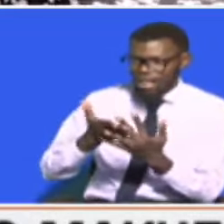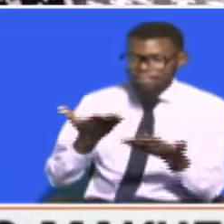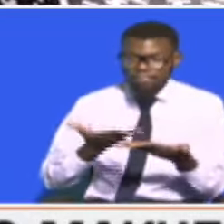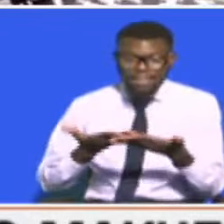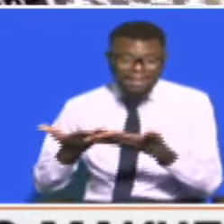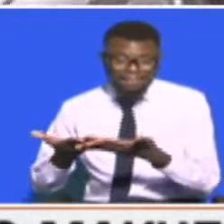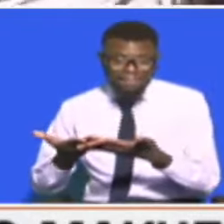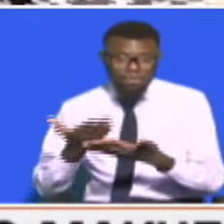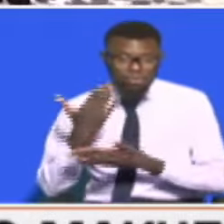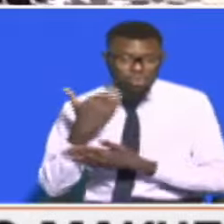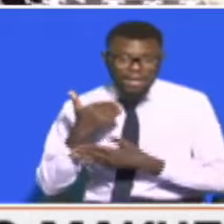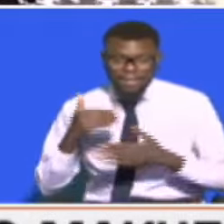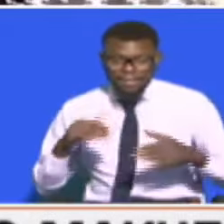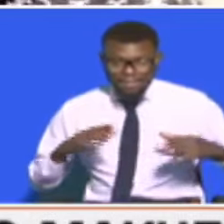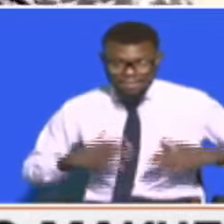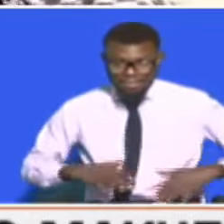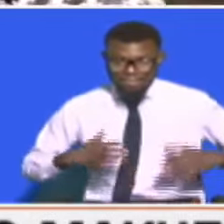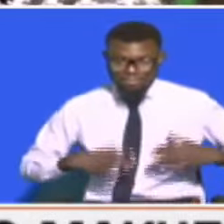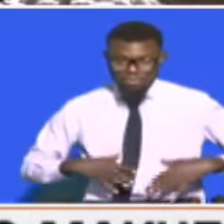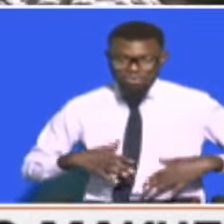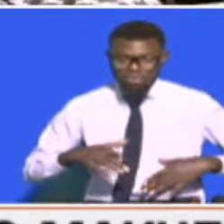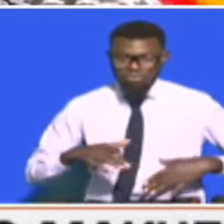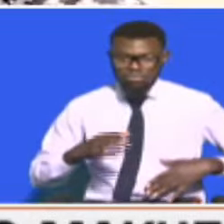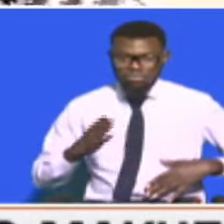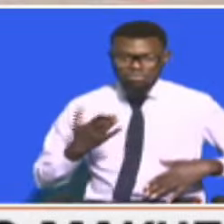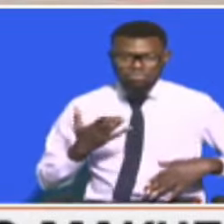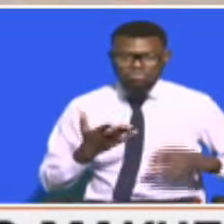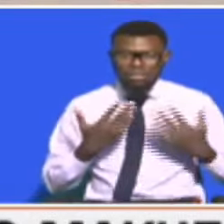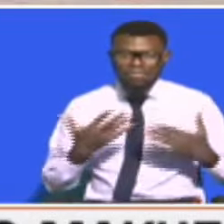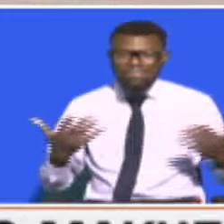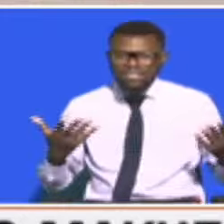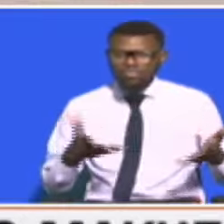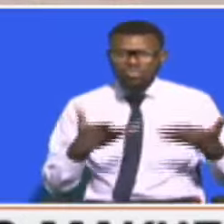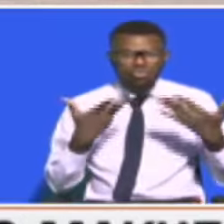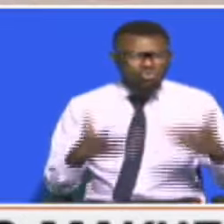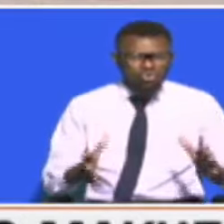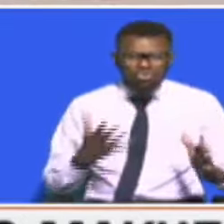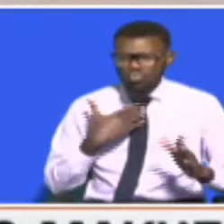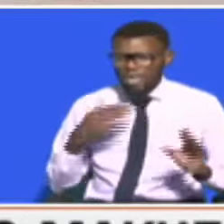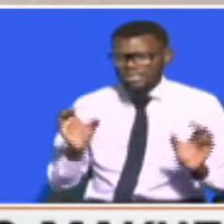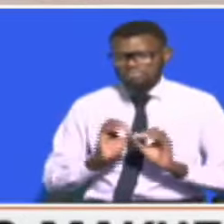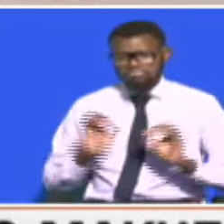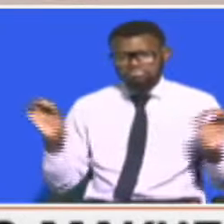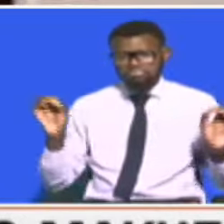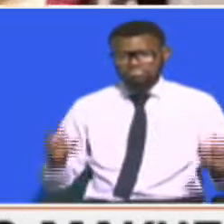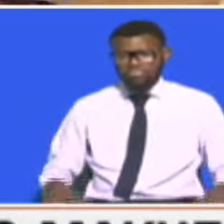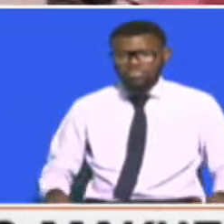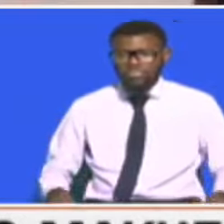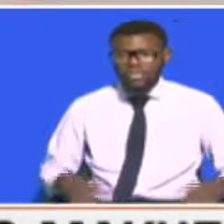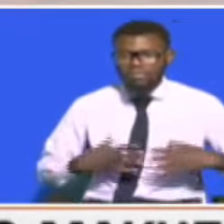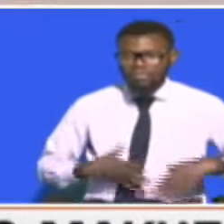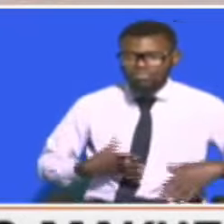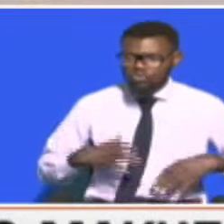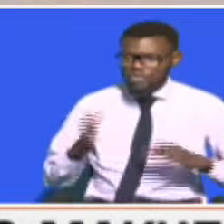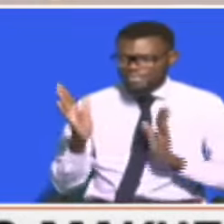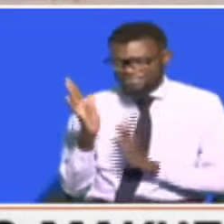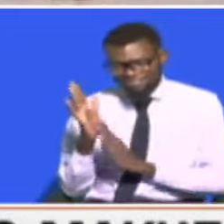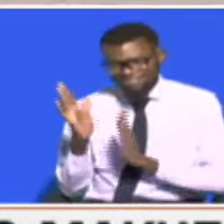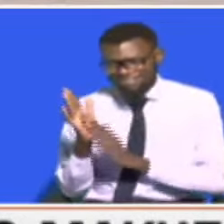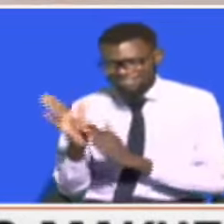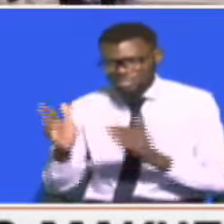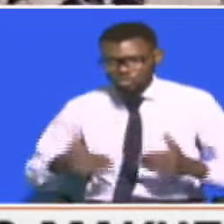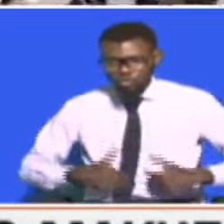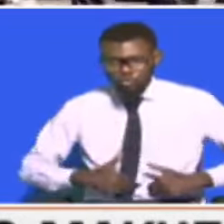ili wananchi waache kupoteza mali nyingine. Baadhi ya wananchi hapa wakipongeza vijana kwa kufanya maandamano,